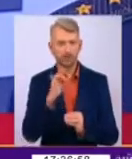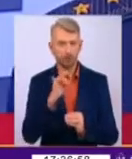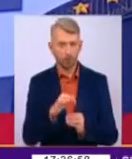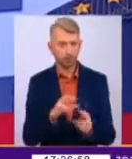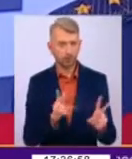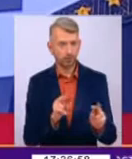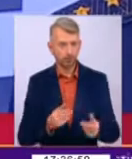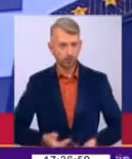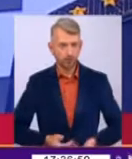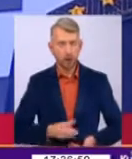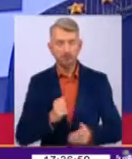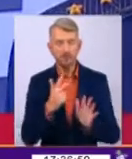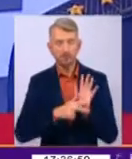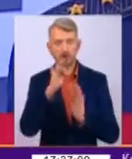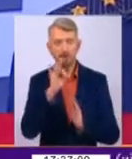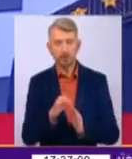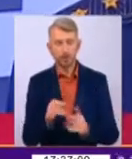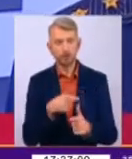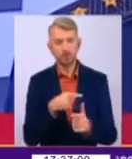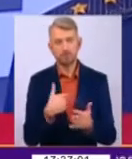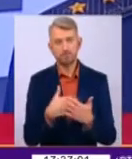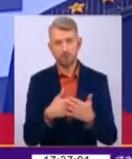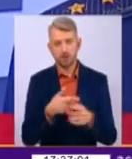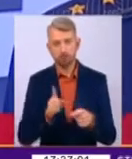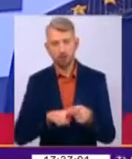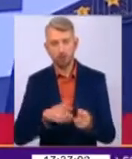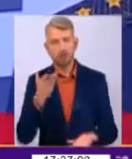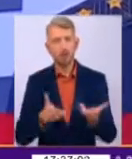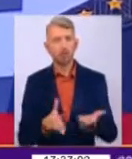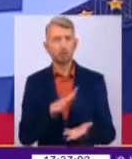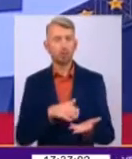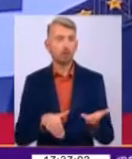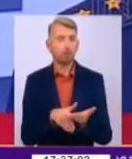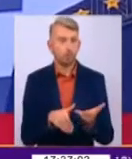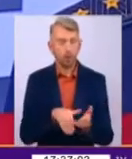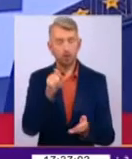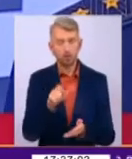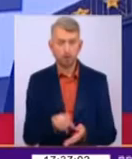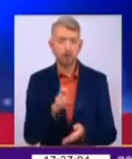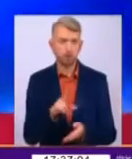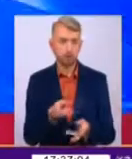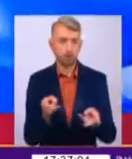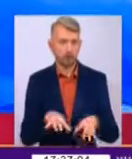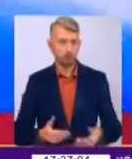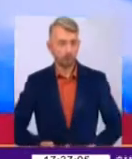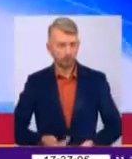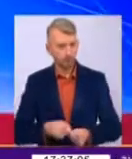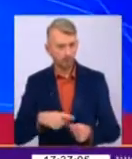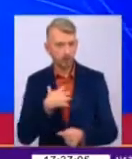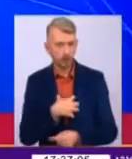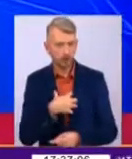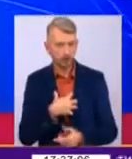А на 80% чи біля цього, якщо була допомога, людина залишилась жива. Це принципово. Тобто